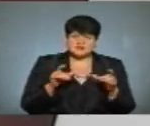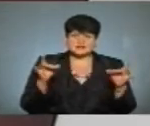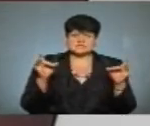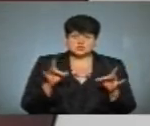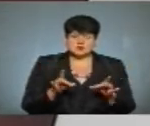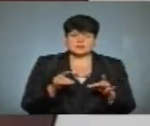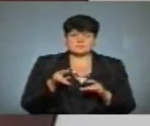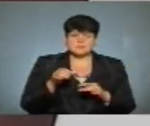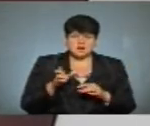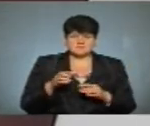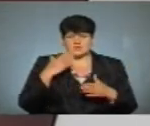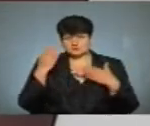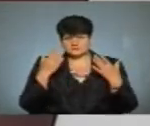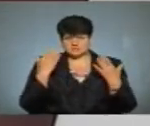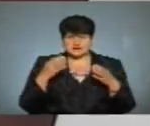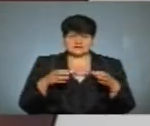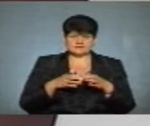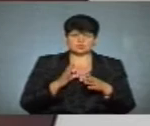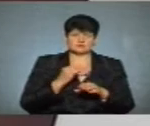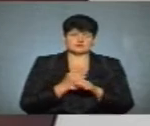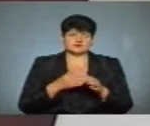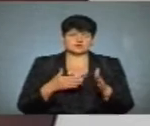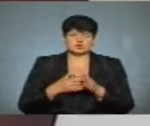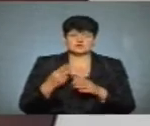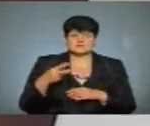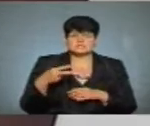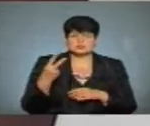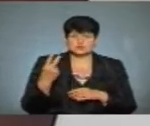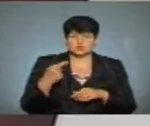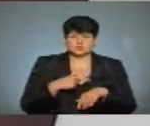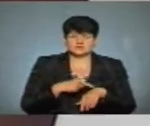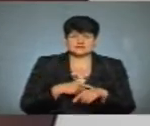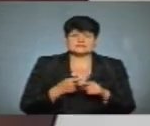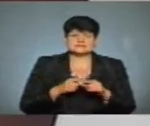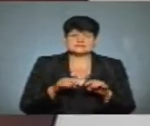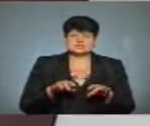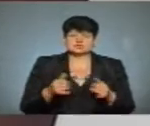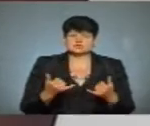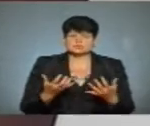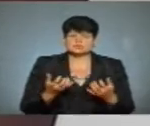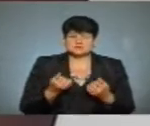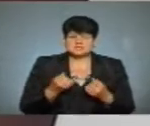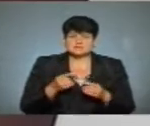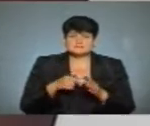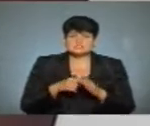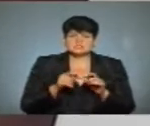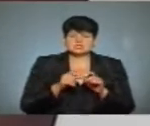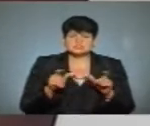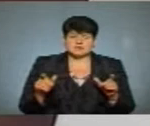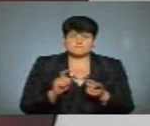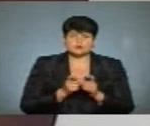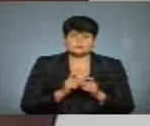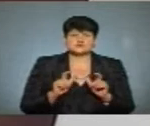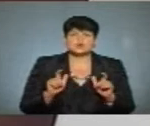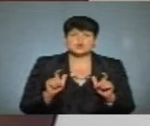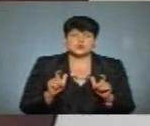і заклади розважальної сфери працюватимуть до 22-ї години. Таке рішення сьогодні прийняв міський штаб боротьби з коронавірусом, каже Мар'яна